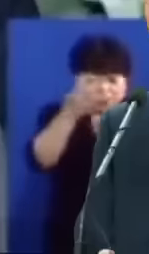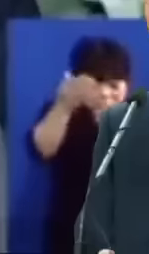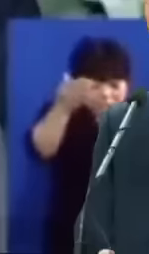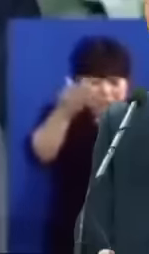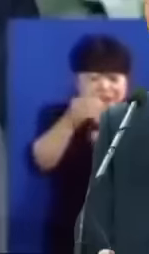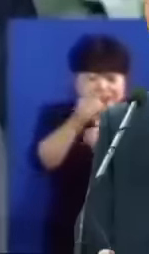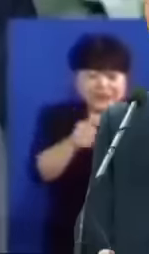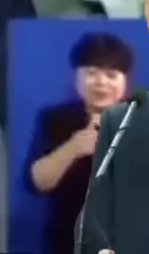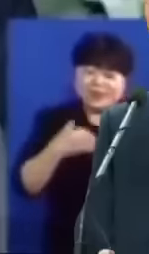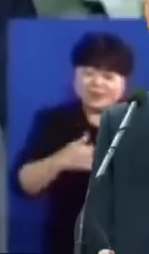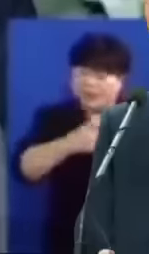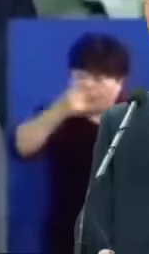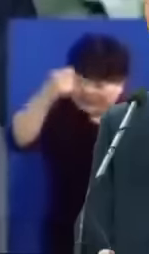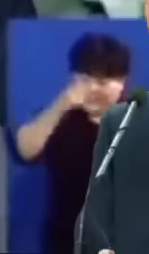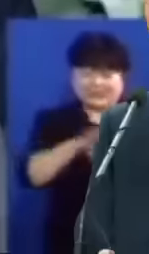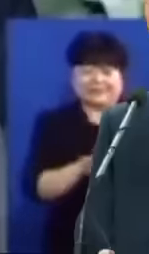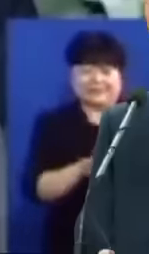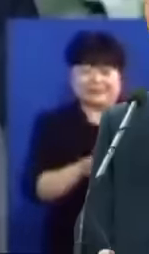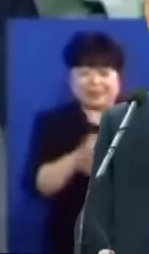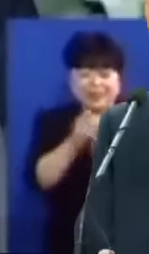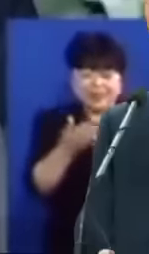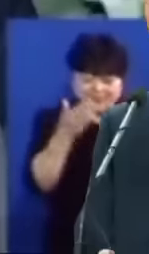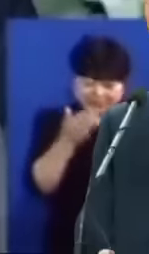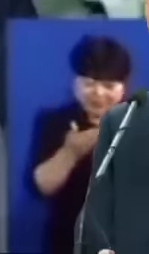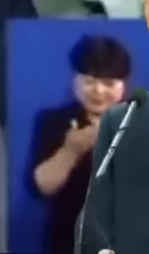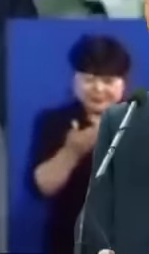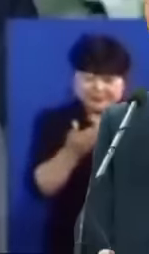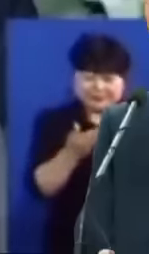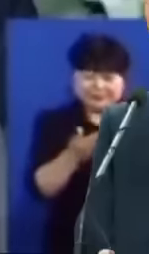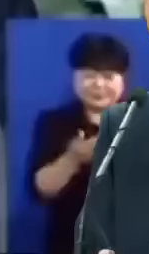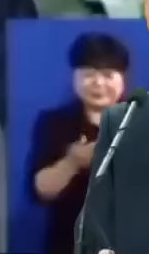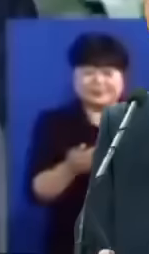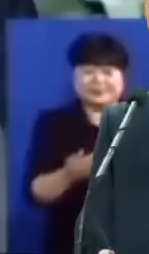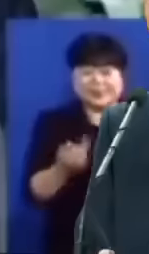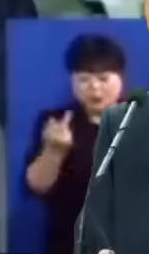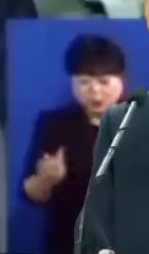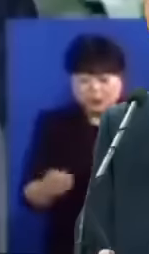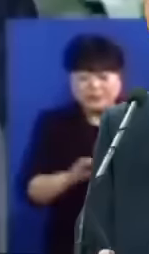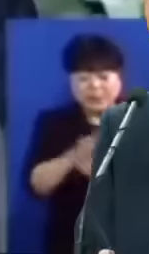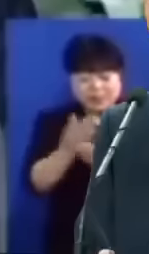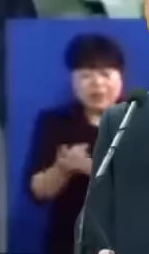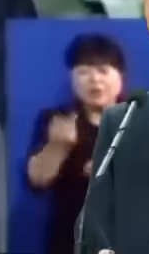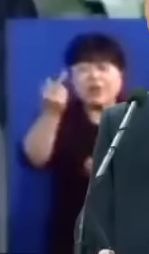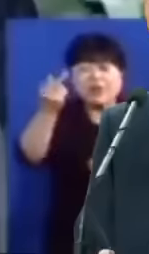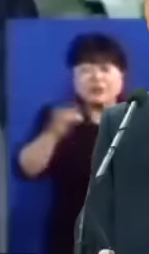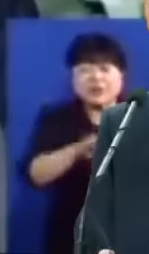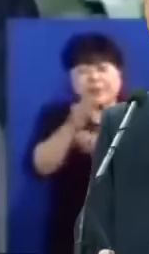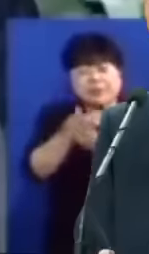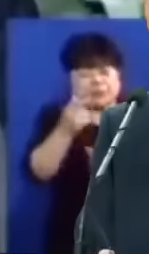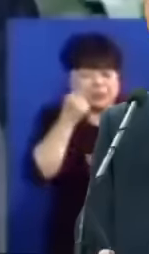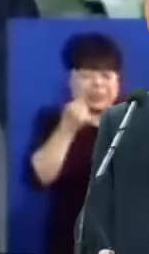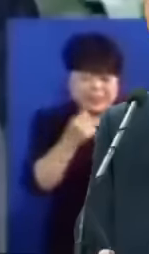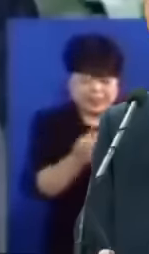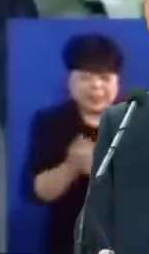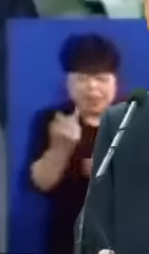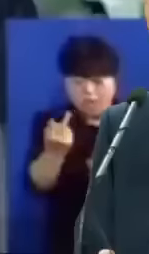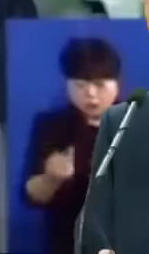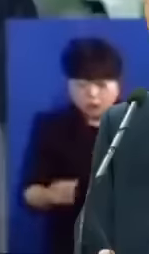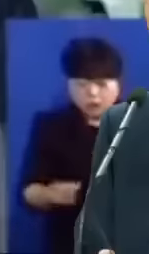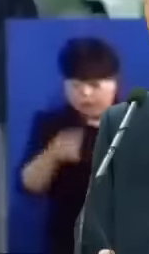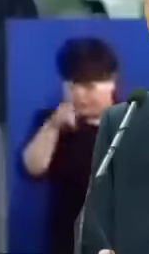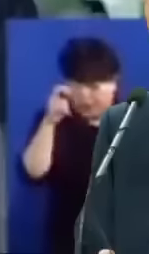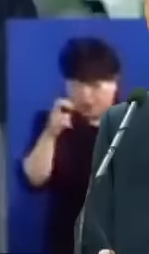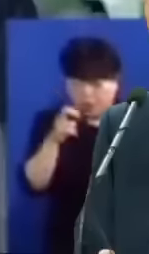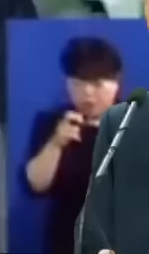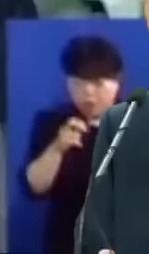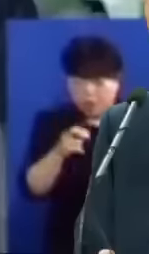드리니까 하나님이 기쁘게 받았습니다. 하나님께 아벨은 사랑을 받고 가인은 사랑을 못 받으니까 그 동생이